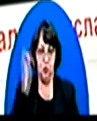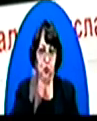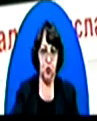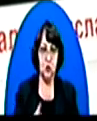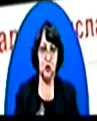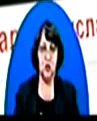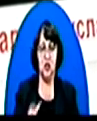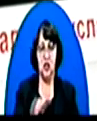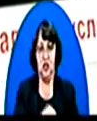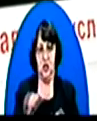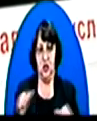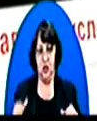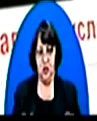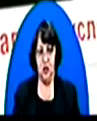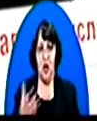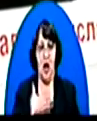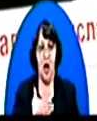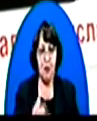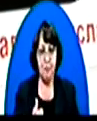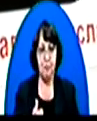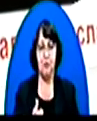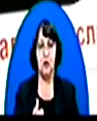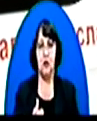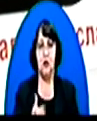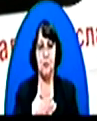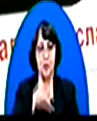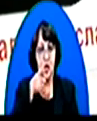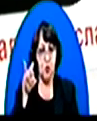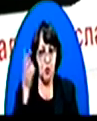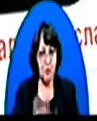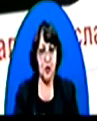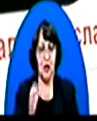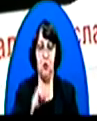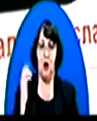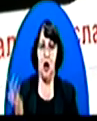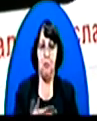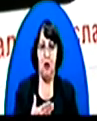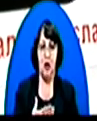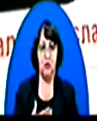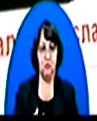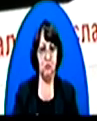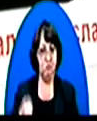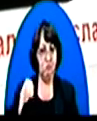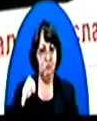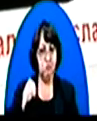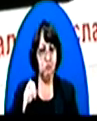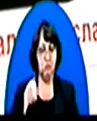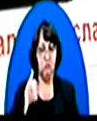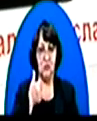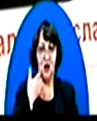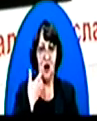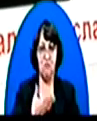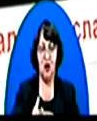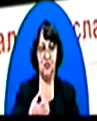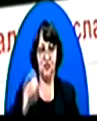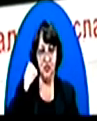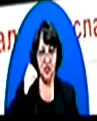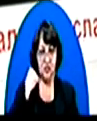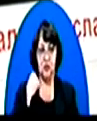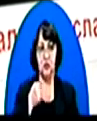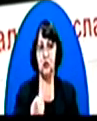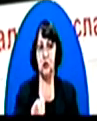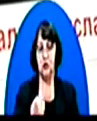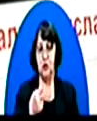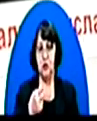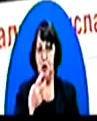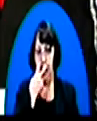одоо ард түмний, ард насны эрүүл мэндийн аюулгүй байдлыг дөрвөтэй хамгаалж чадлаа гэдгээ